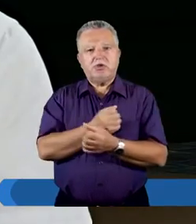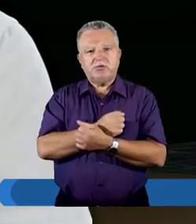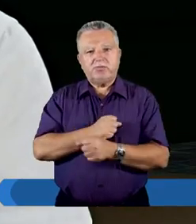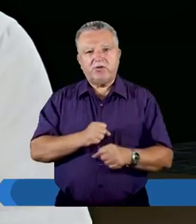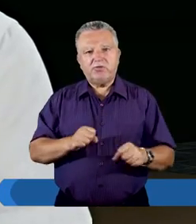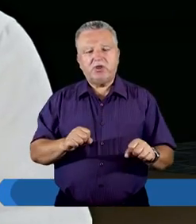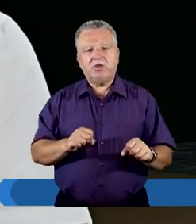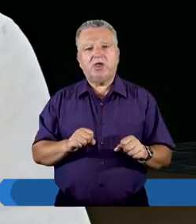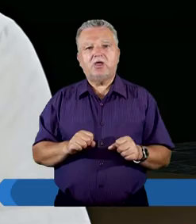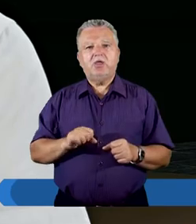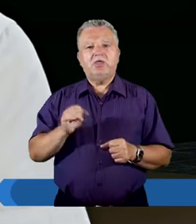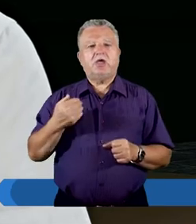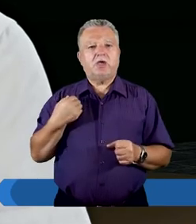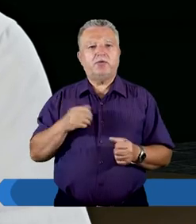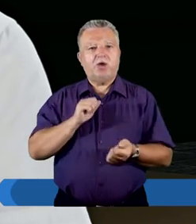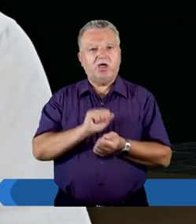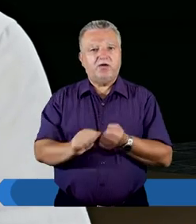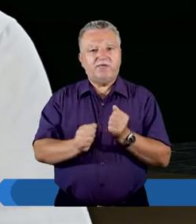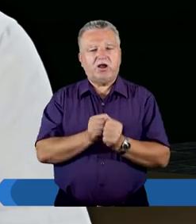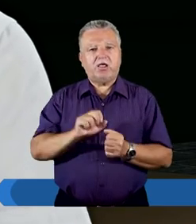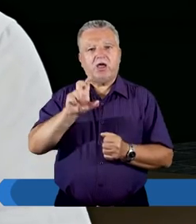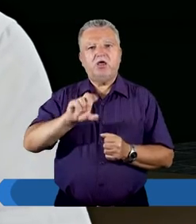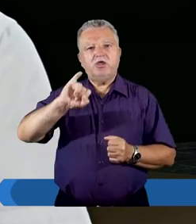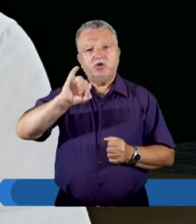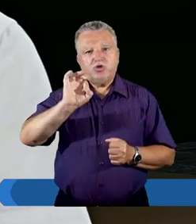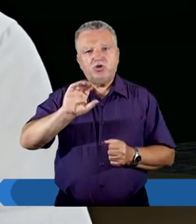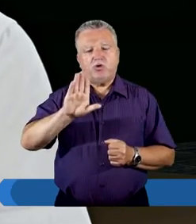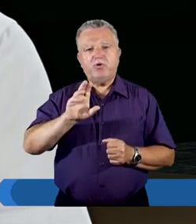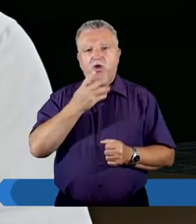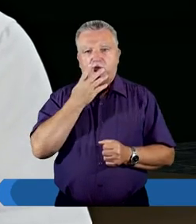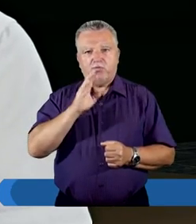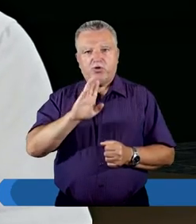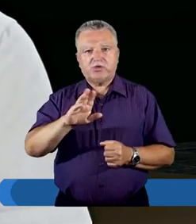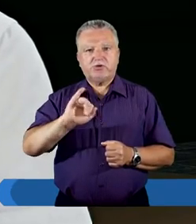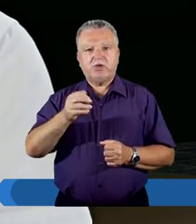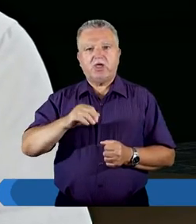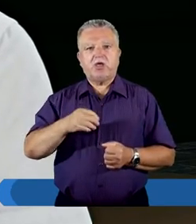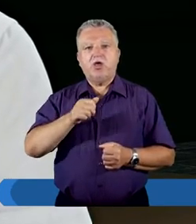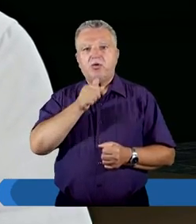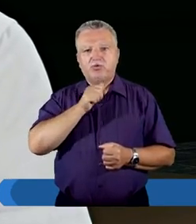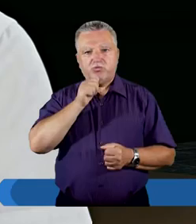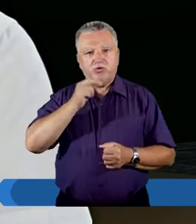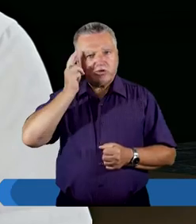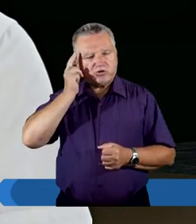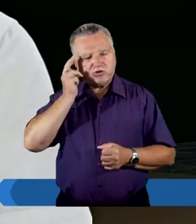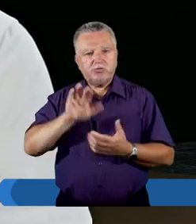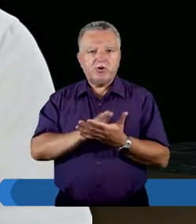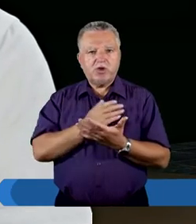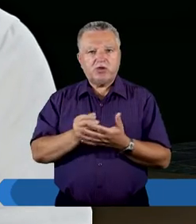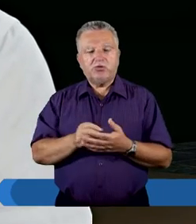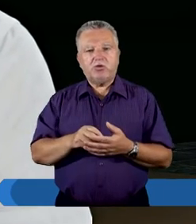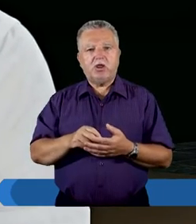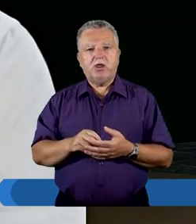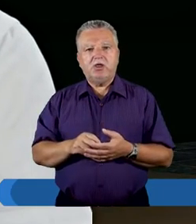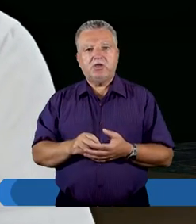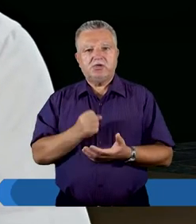jakie było zmagania. I tu Hiob właśnie pokazuje w tych swoich zmaganiach wcześniej, prawda, próbuje zrozumieć pewne kwestie.